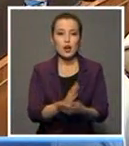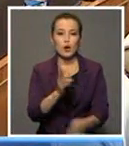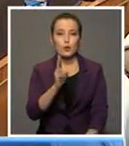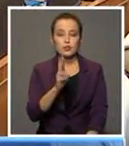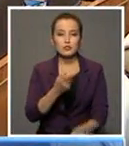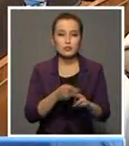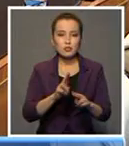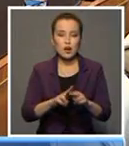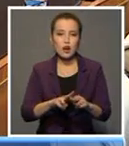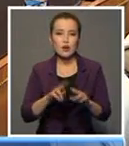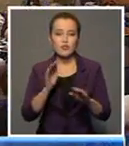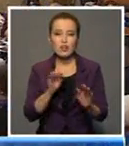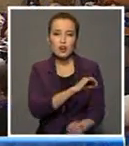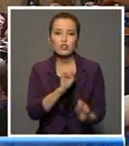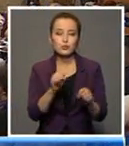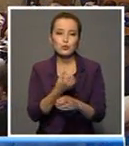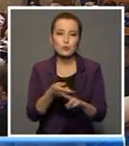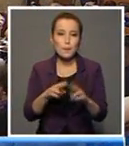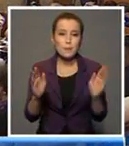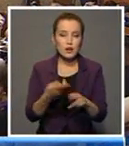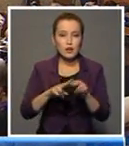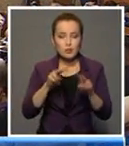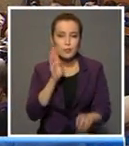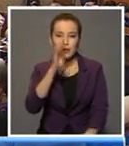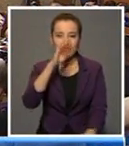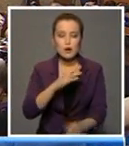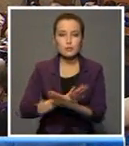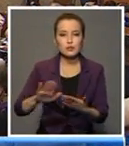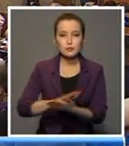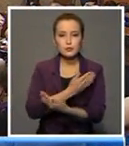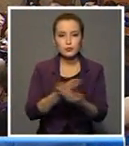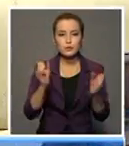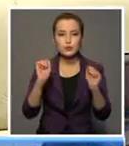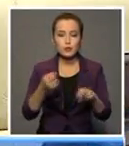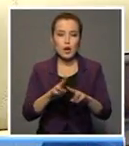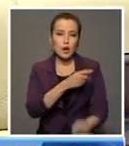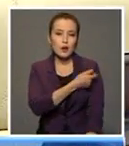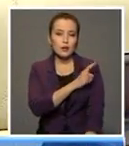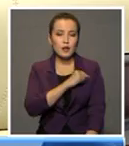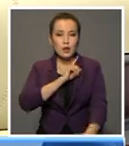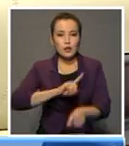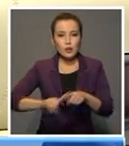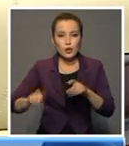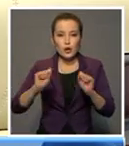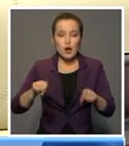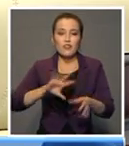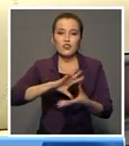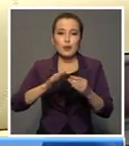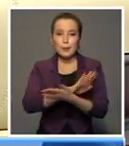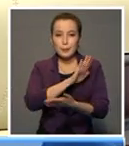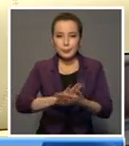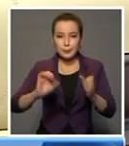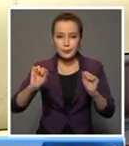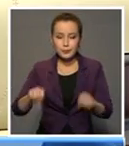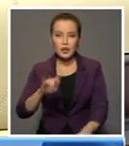ата-аналар тегін медициналық көмектің кепілдік берілген көлеміне қол жеткізе алады. Бұған қоса жедел жәрдем көмегіне барша азаматтар тегін жүгінеді. Қатерлі